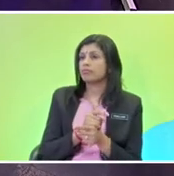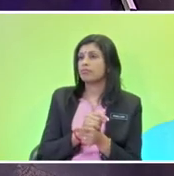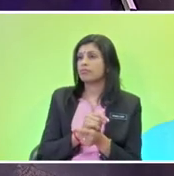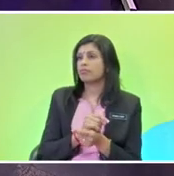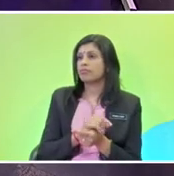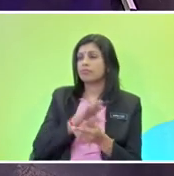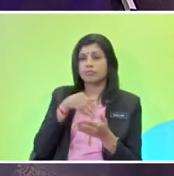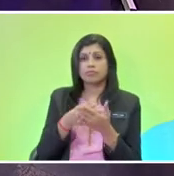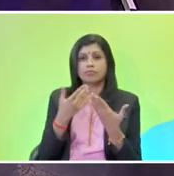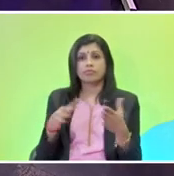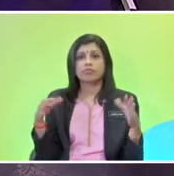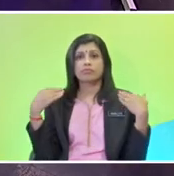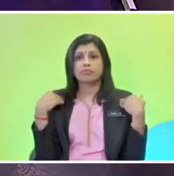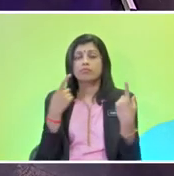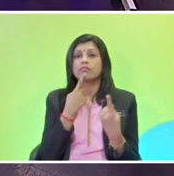semua dah ada dah.